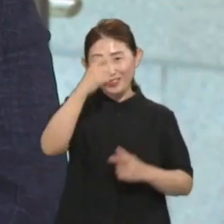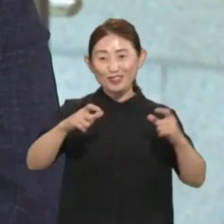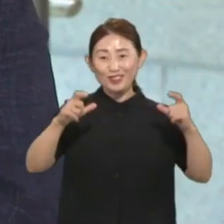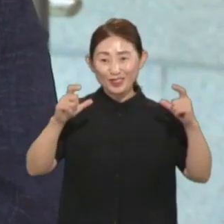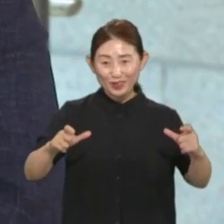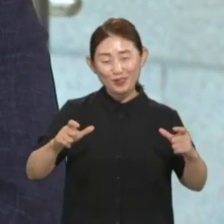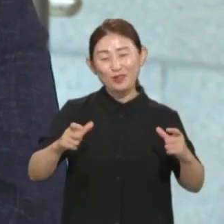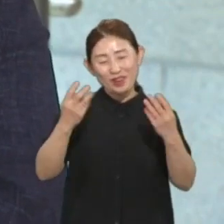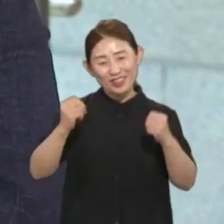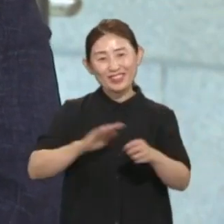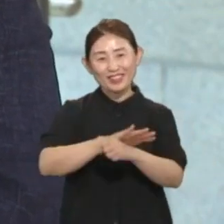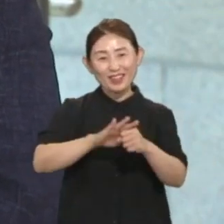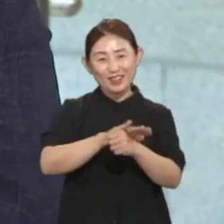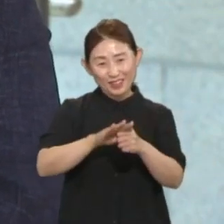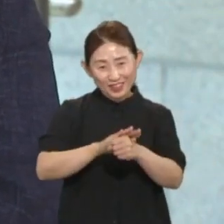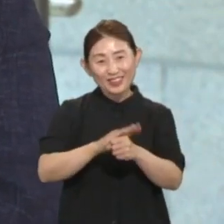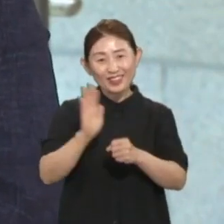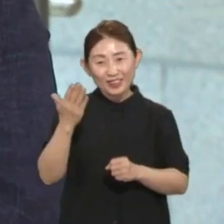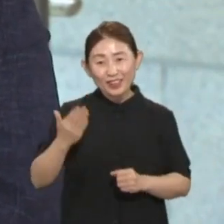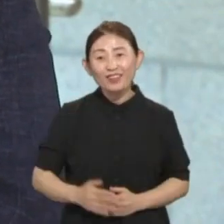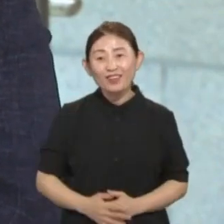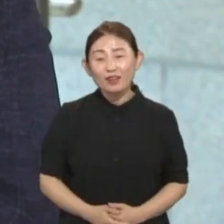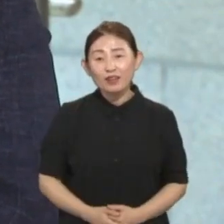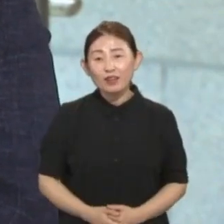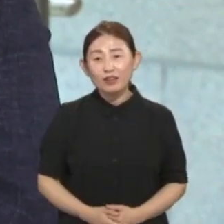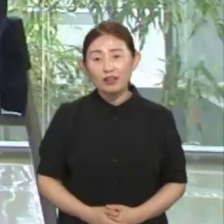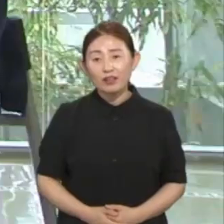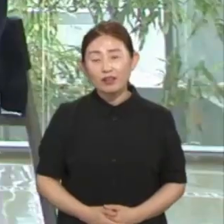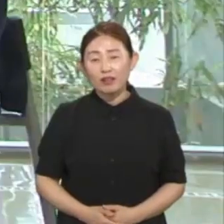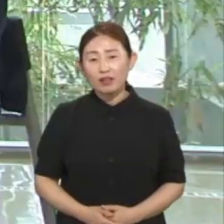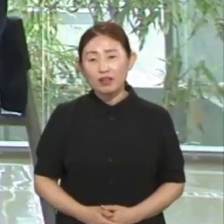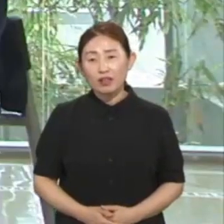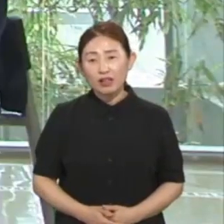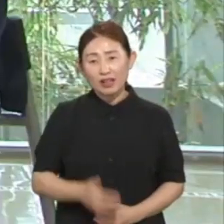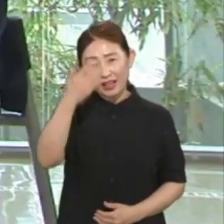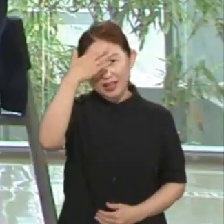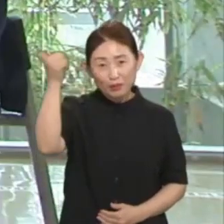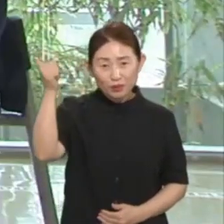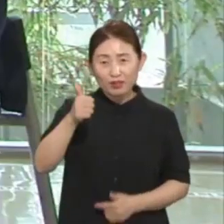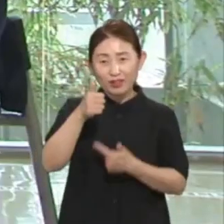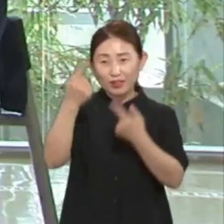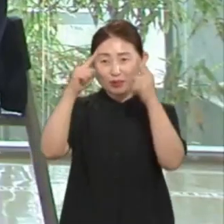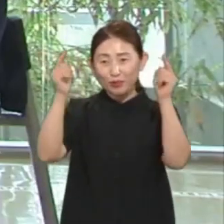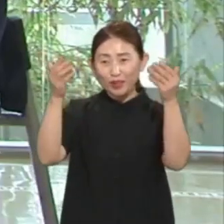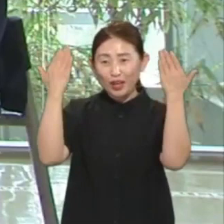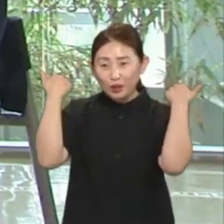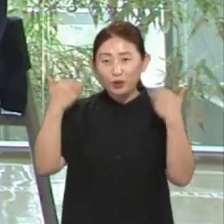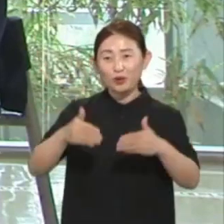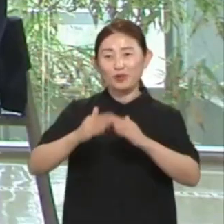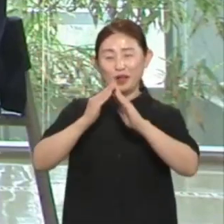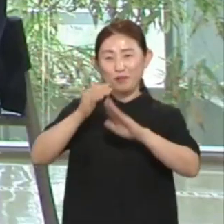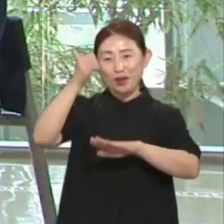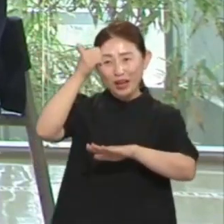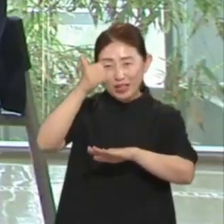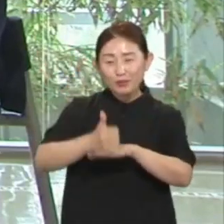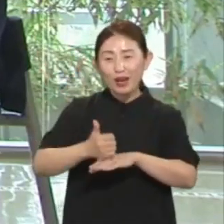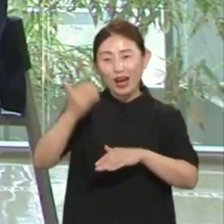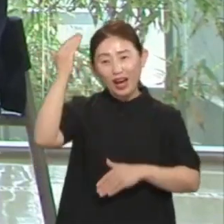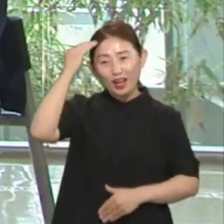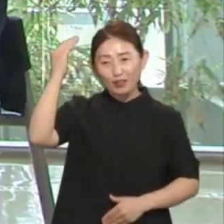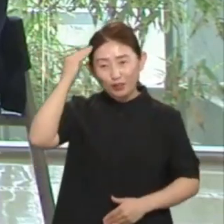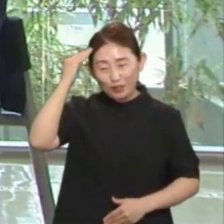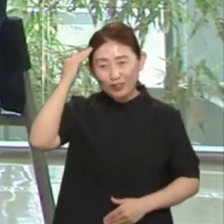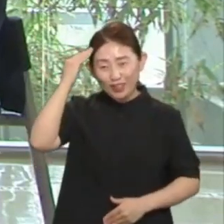많이 사랑하게 됐고 또 한남대학이 어떤 할아버지가 그 어떤 마지막 한국에